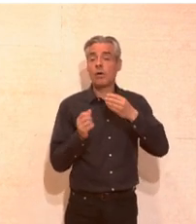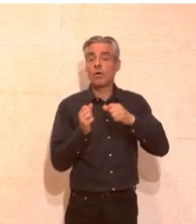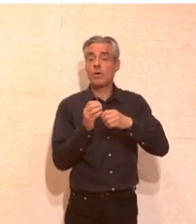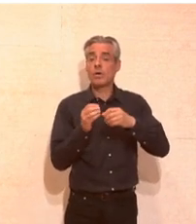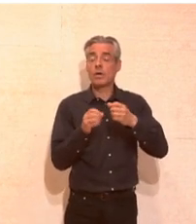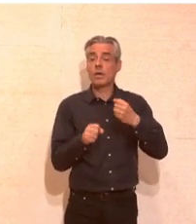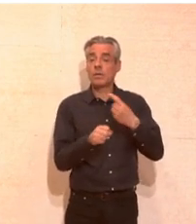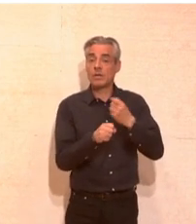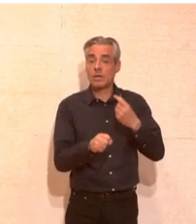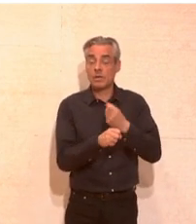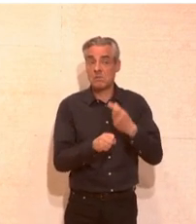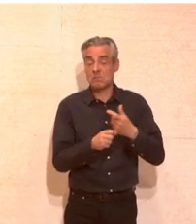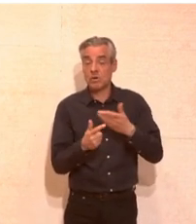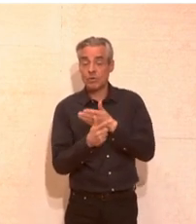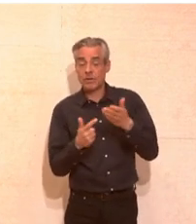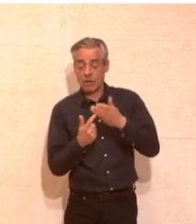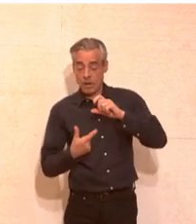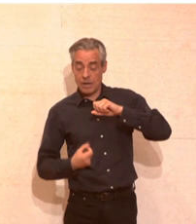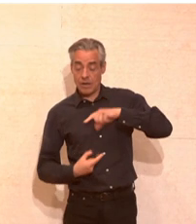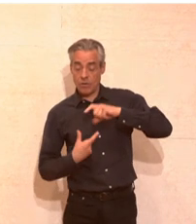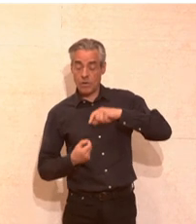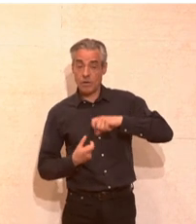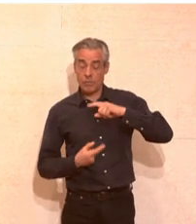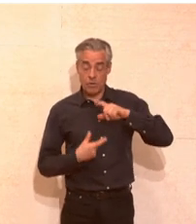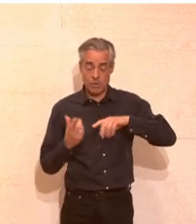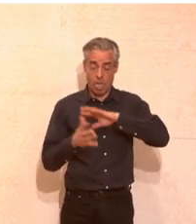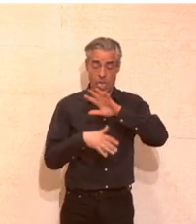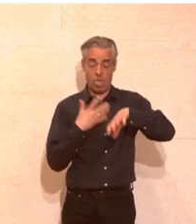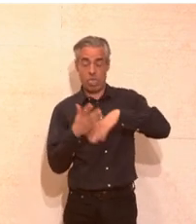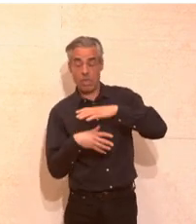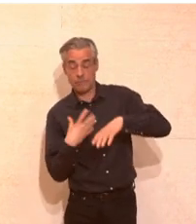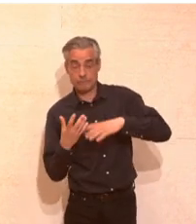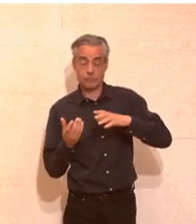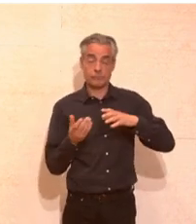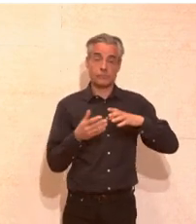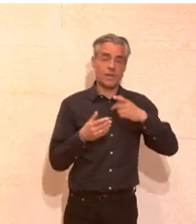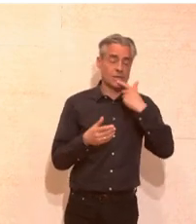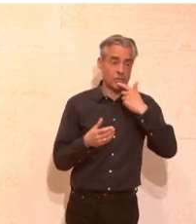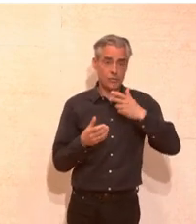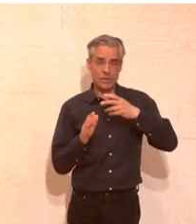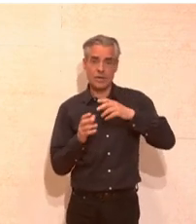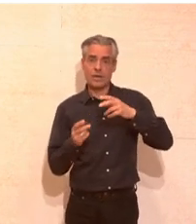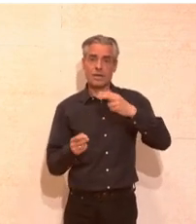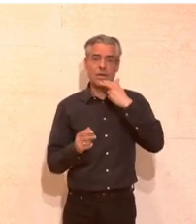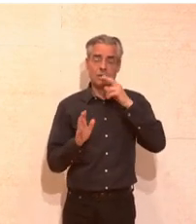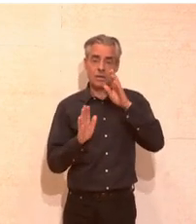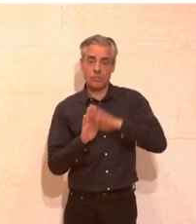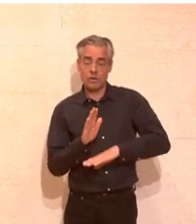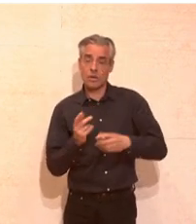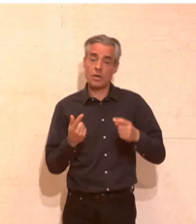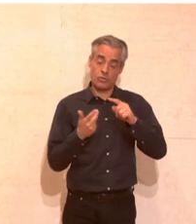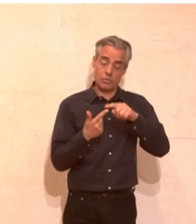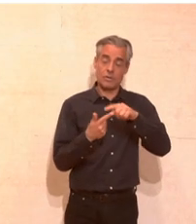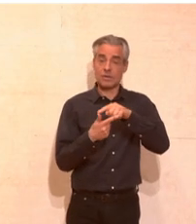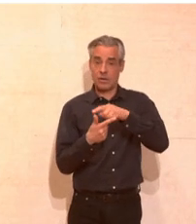si la leptine se modifie dans le sens où elle va baisser et que la gréline augmente, eh